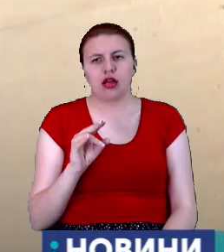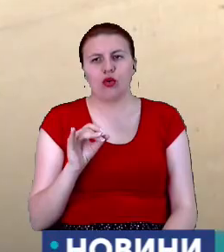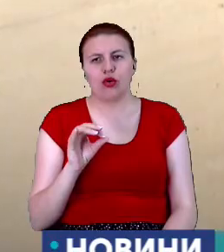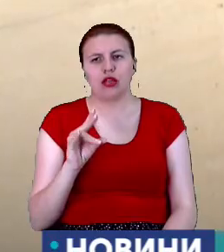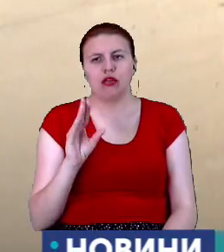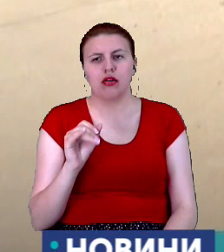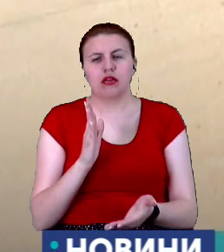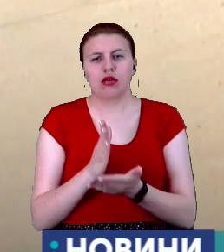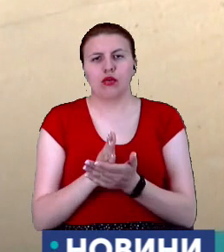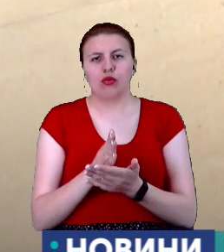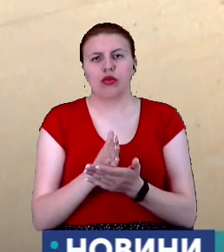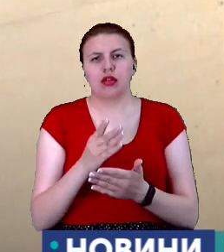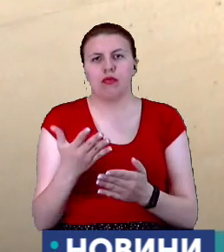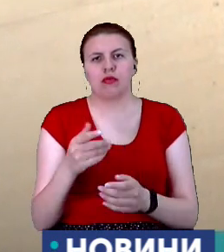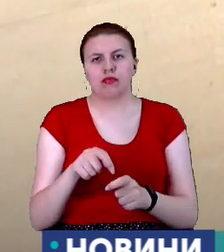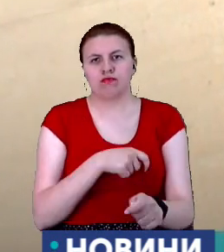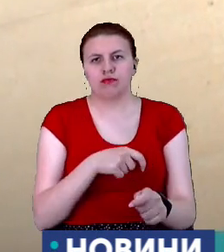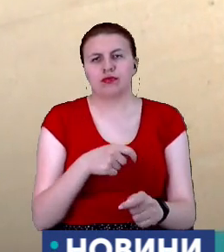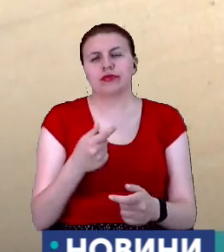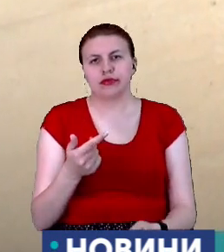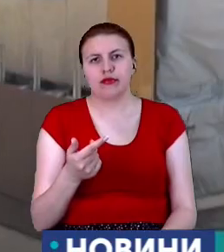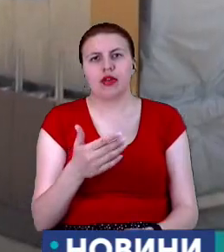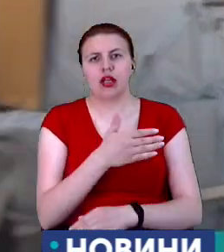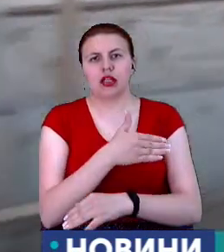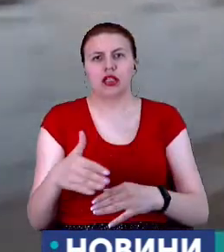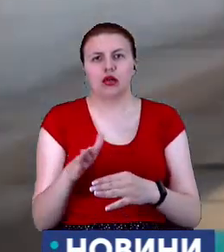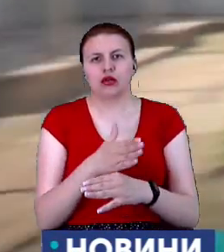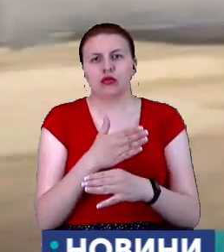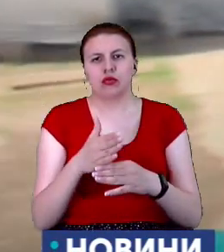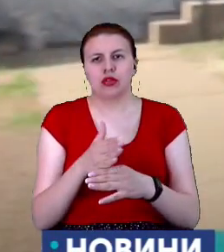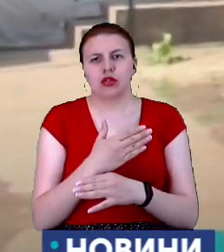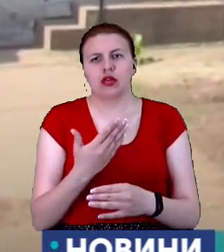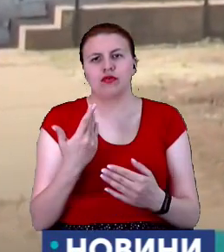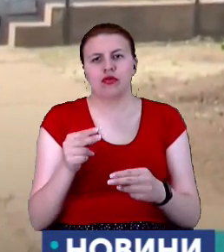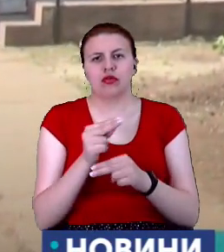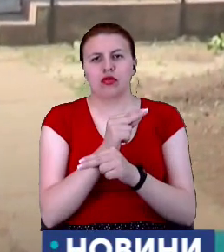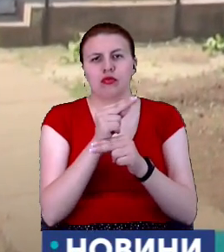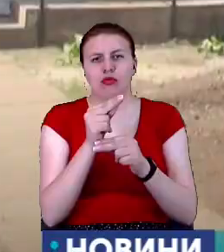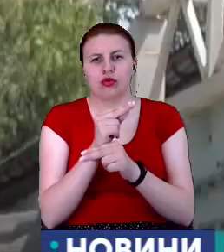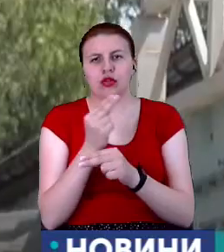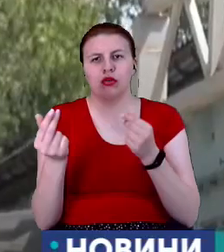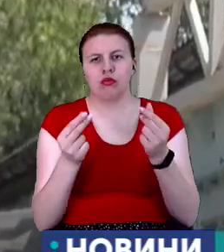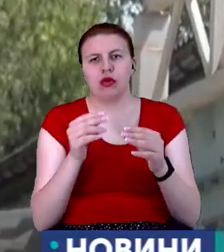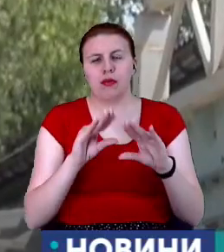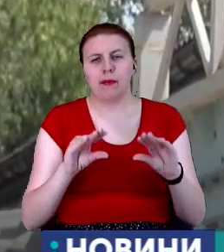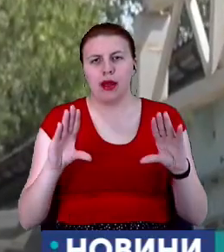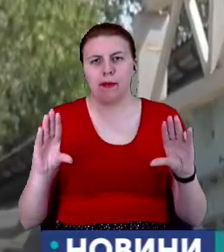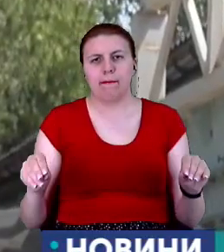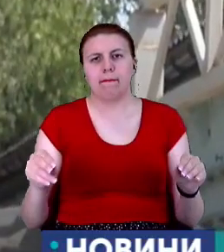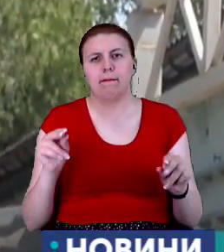лінії розмежування. Тут вже понад 2 роки йде ремонт. Закупили нові меблі, поклали плитку, встановили шибки, що були вибиті